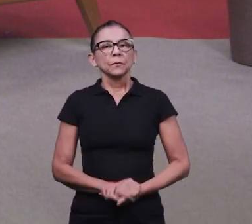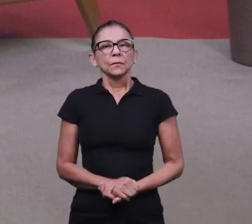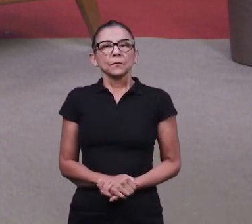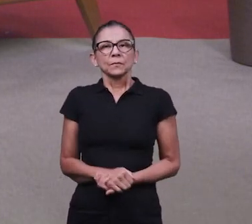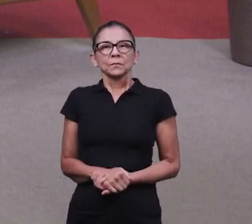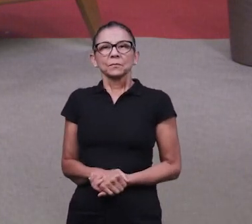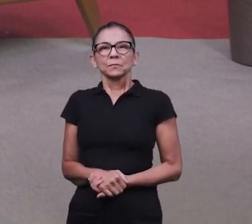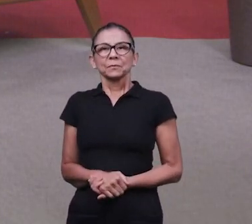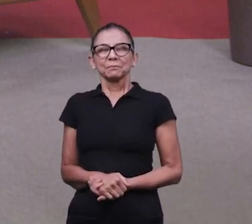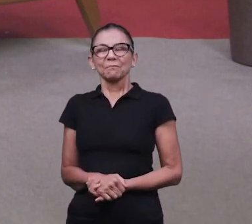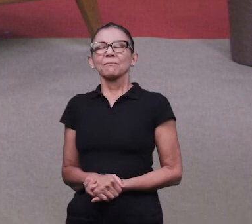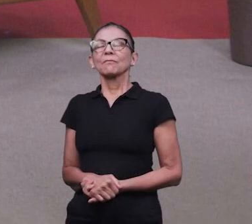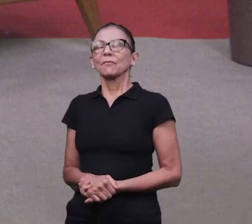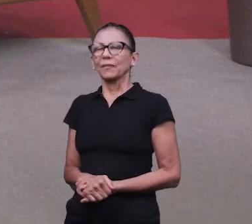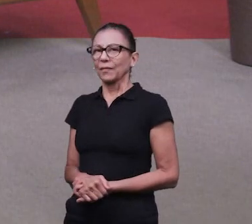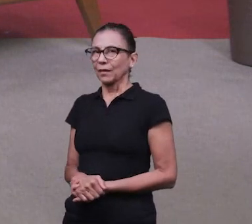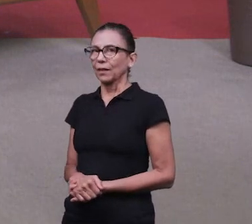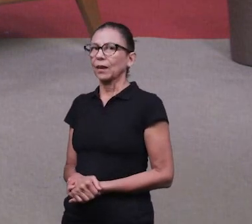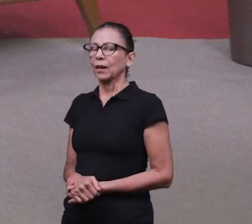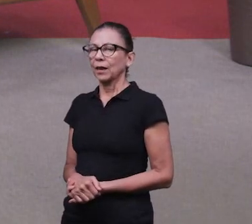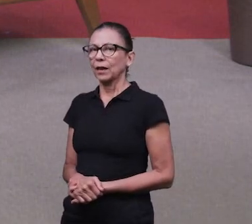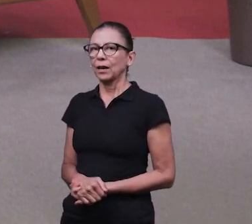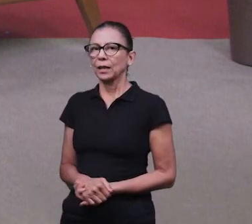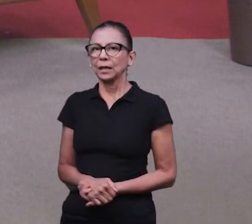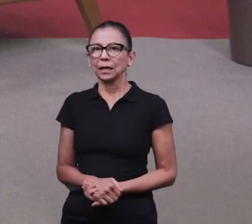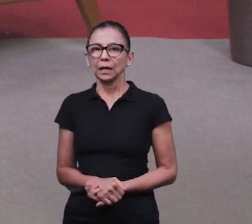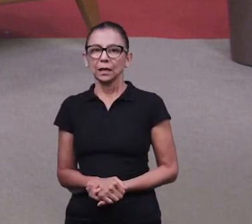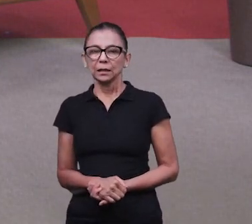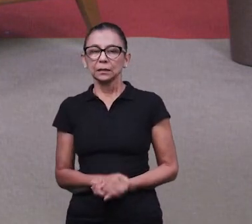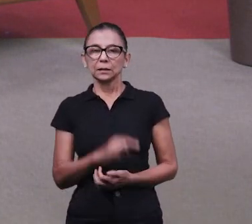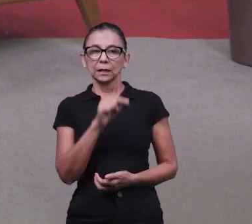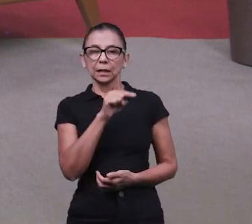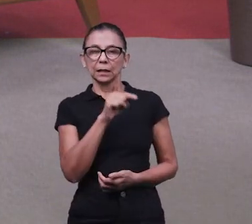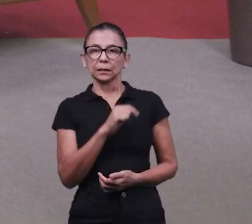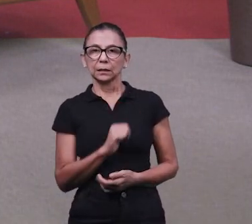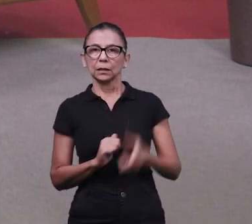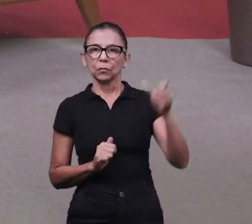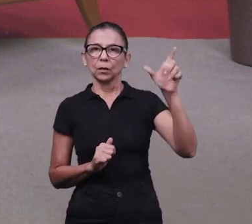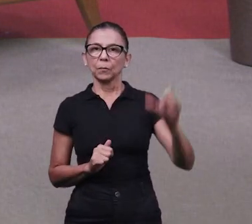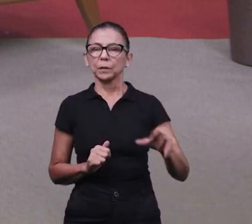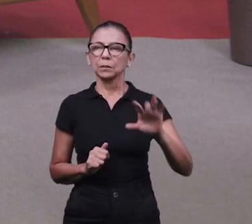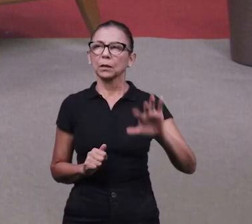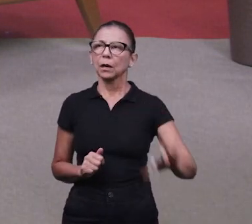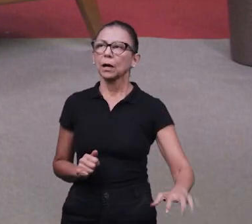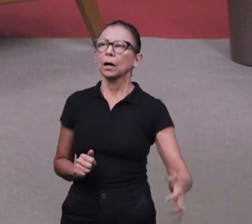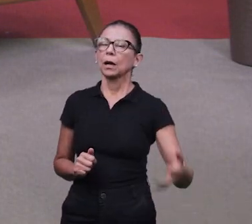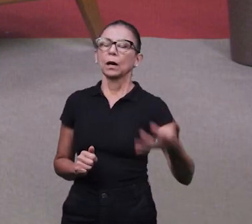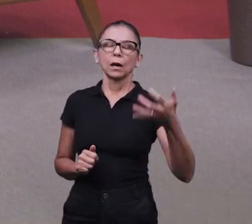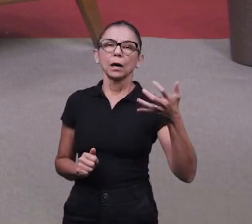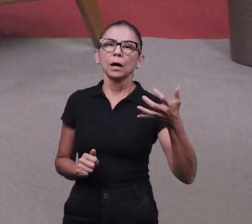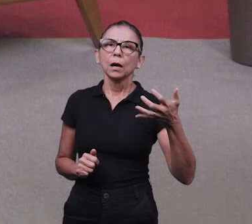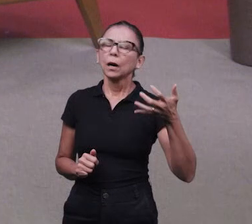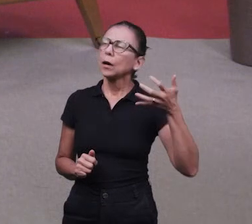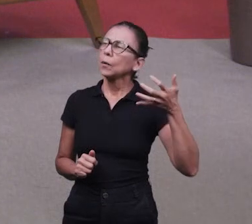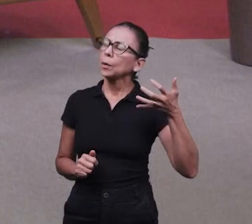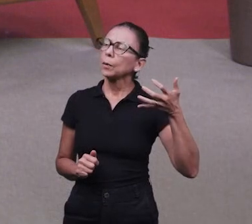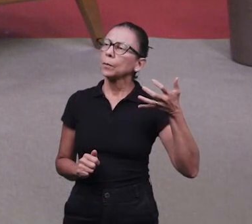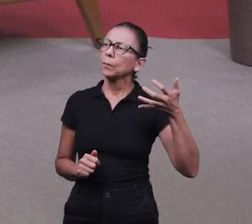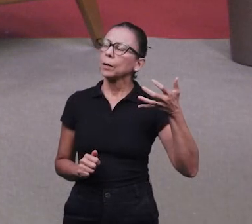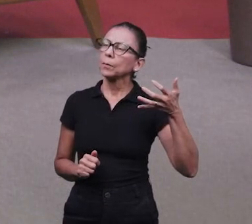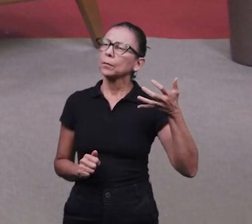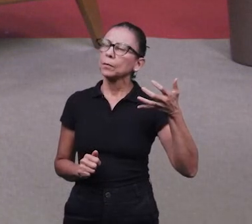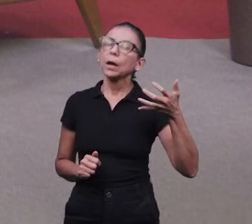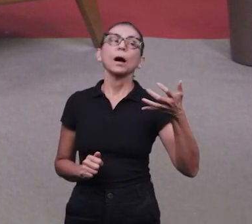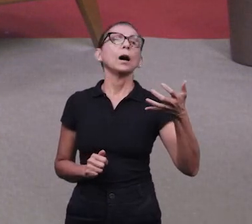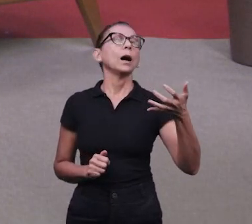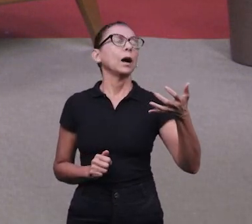l'écran, 0800 707 376. De l'autre côté, de la liaison, quelqu'un va vous répondre, va vous transmettre